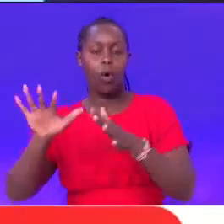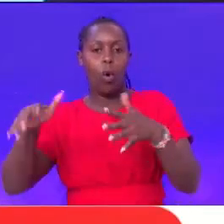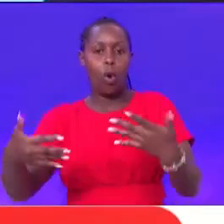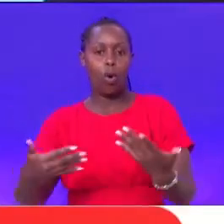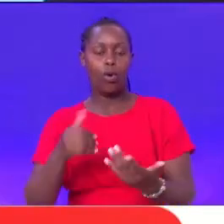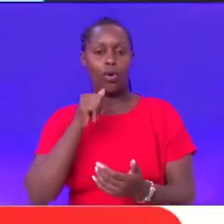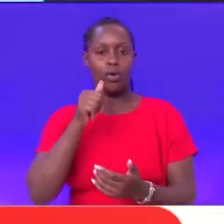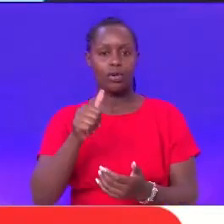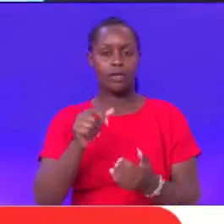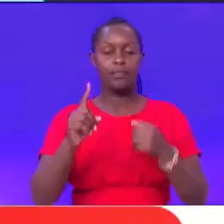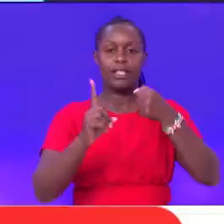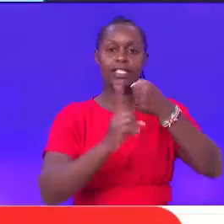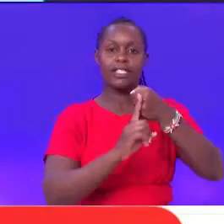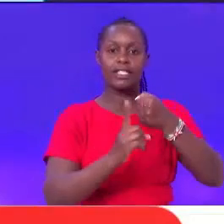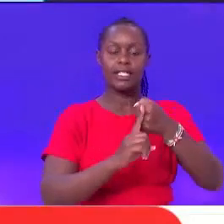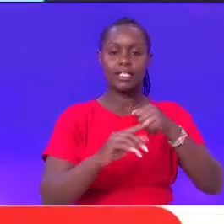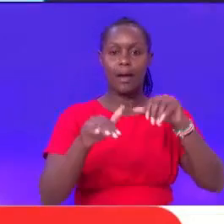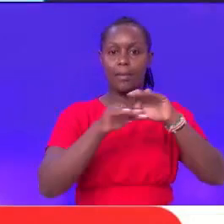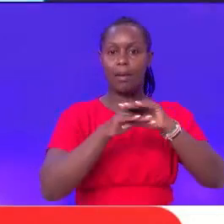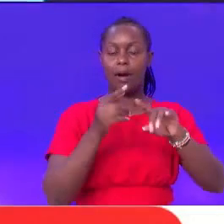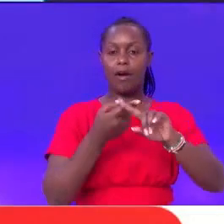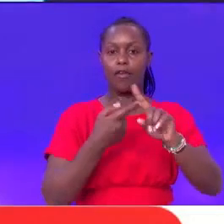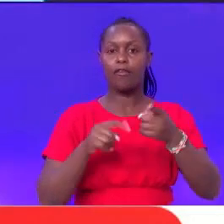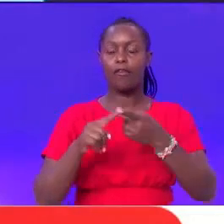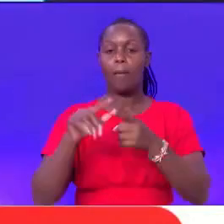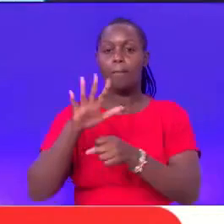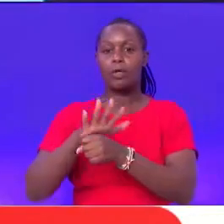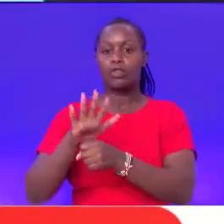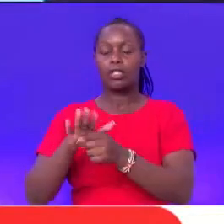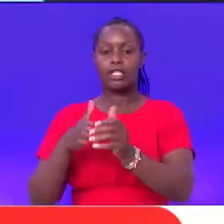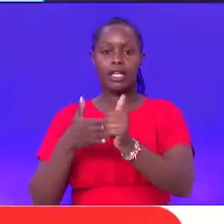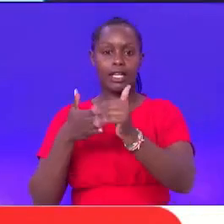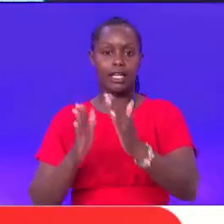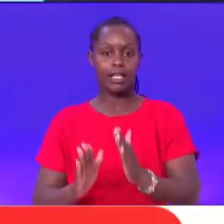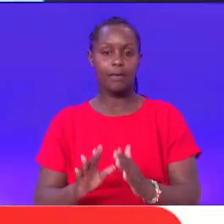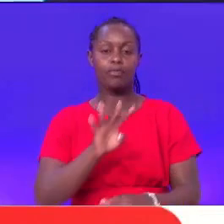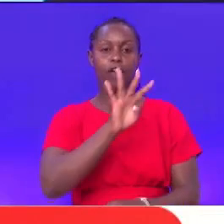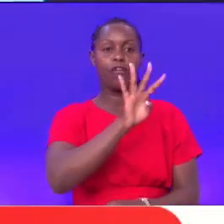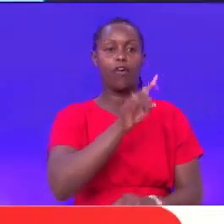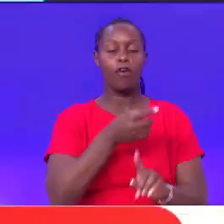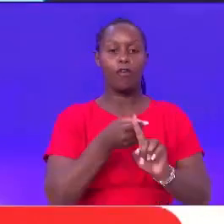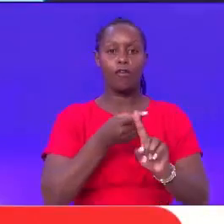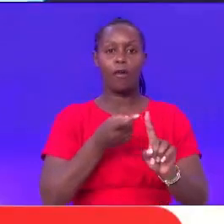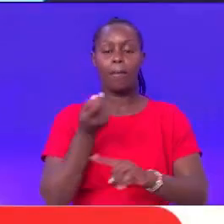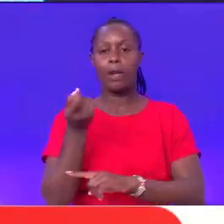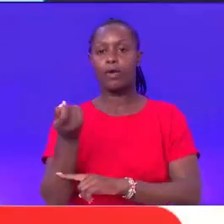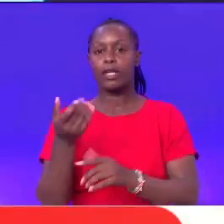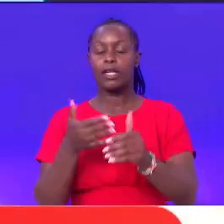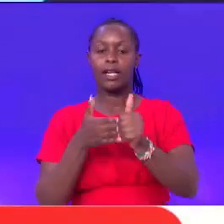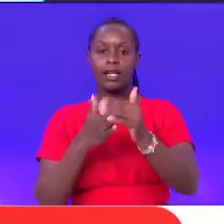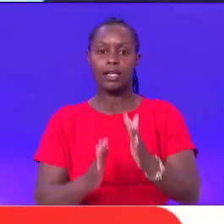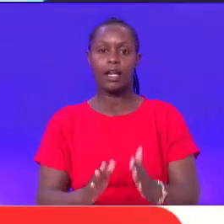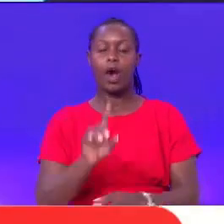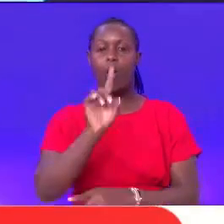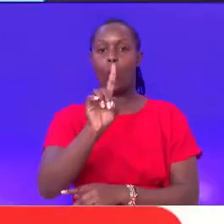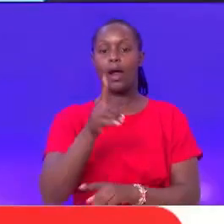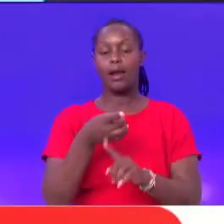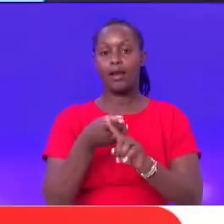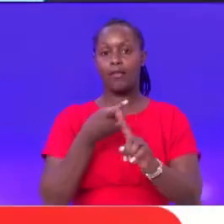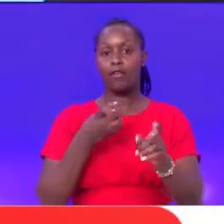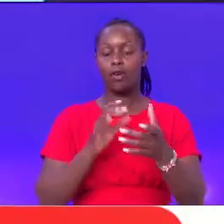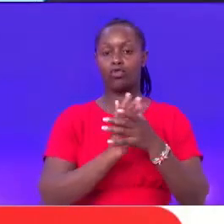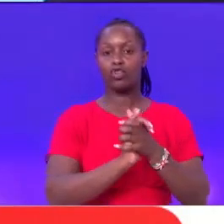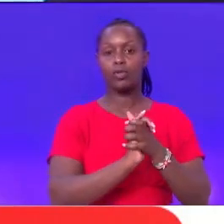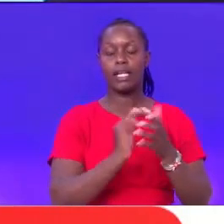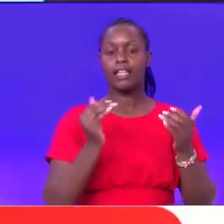ya wabunge 6 kutoka kwa upande wa wengi, 4 kutoka kwa upande wa wachache na 1 kutoka chama cha Jubilee wako